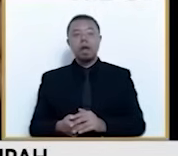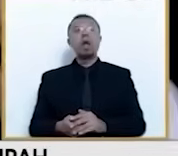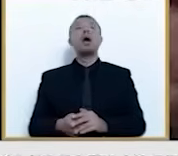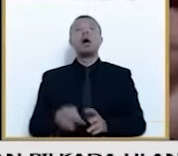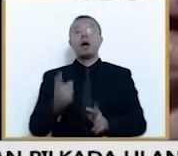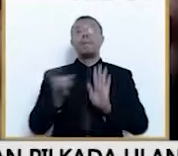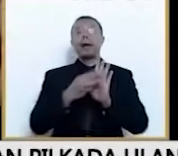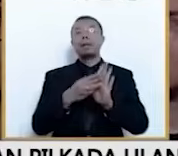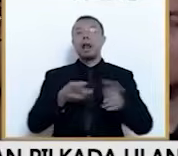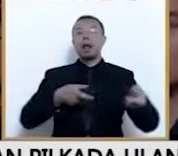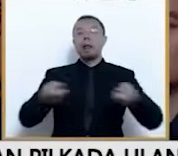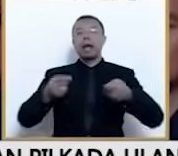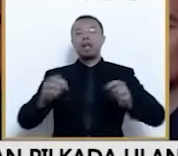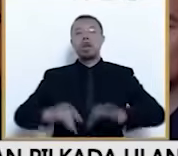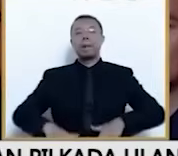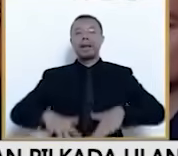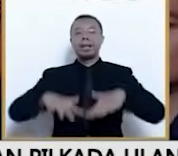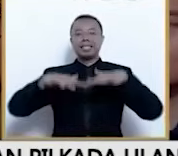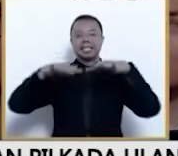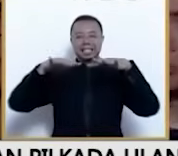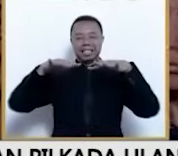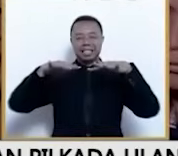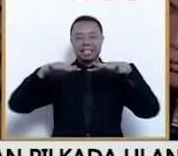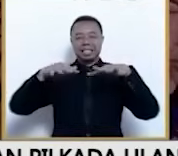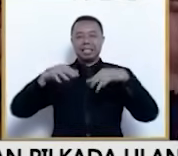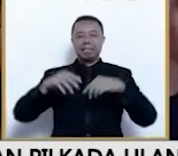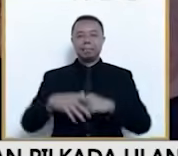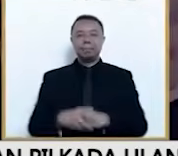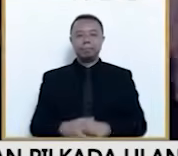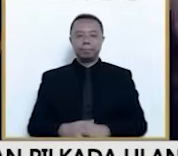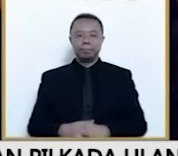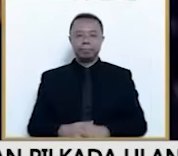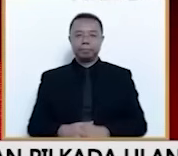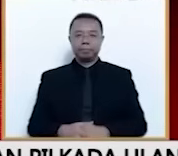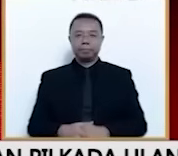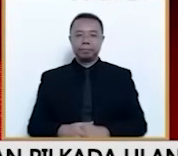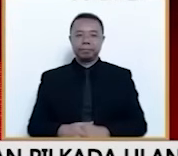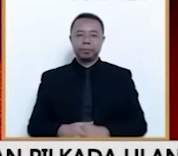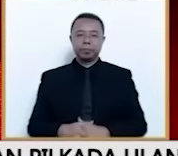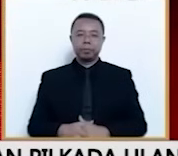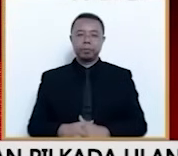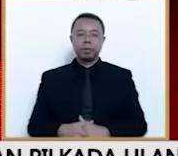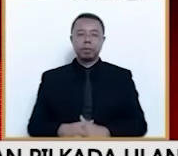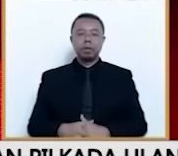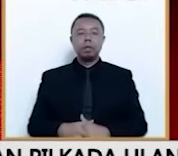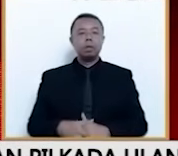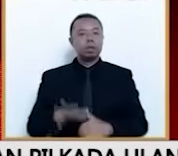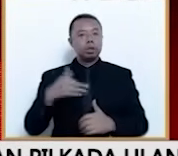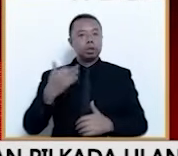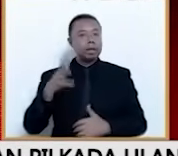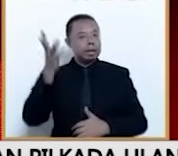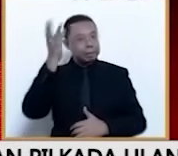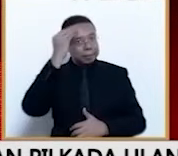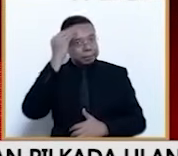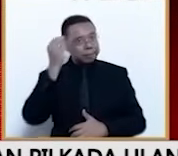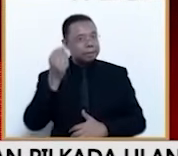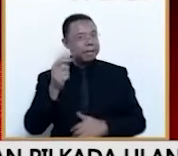Baik, subtemanya kita ketahui bersama adalah penanganan banjir. Dan setelah kita mengetahui